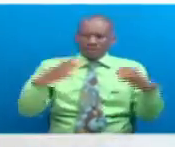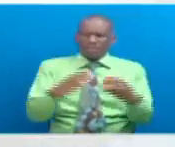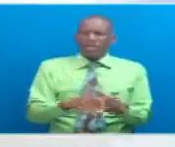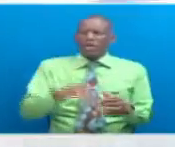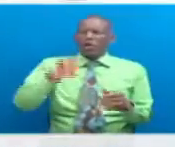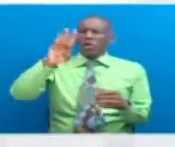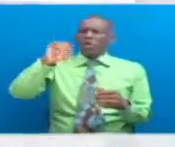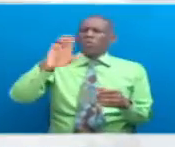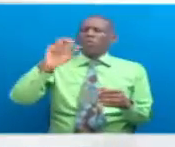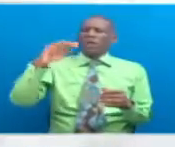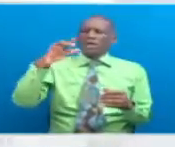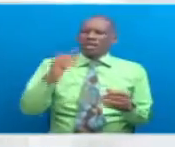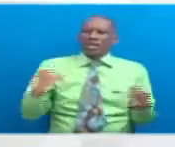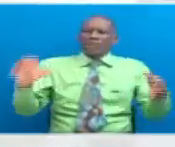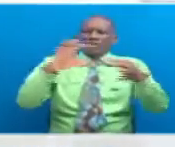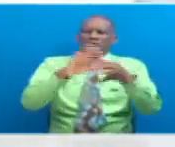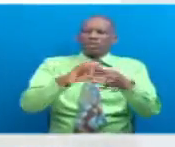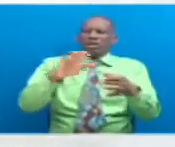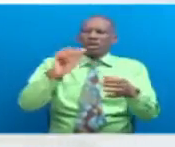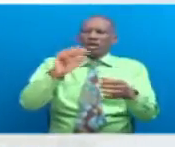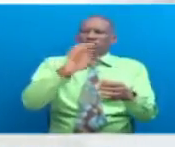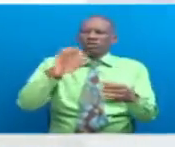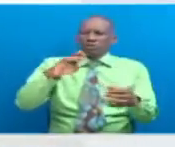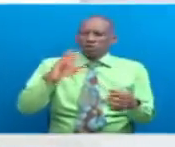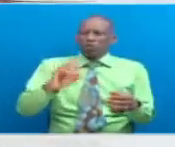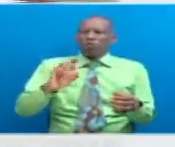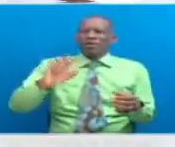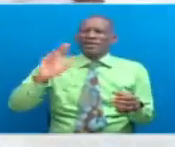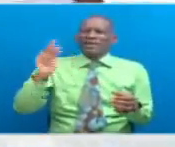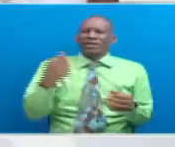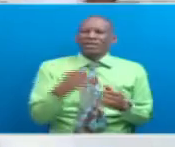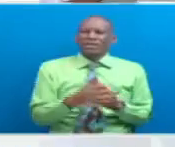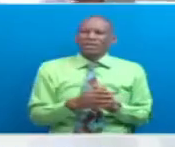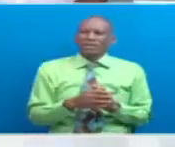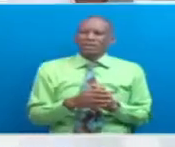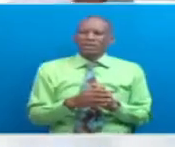Mwangi wa Iria amejiunga na Azimio la Umoja One Kenya.